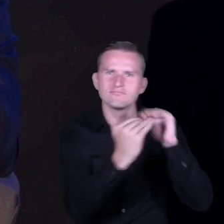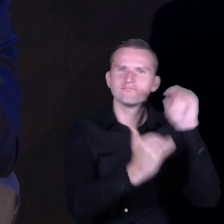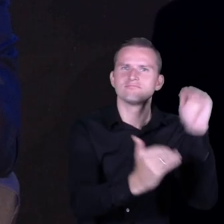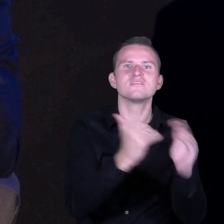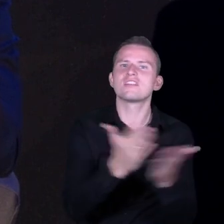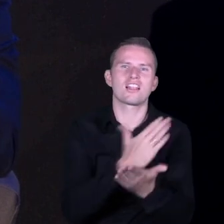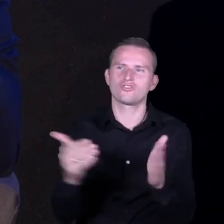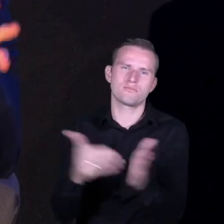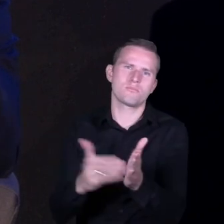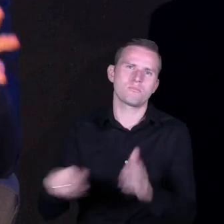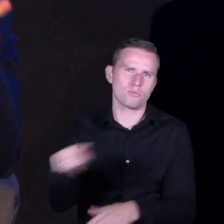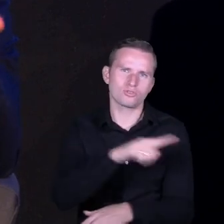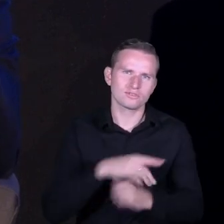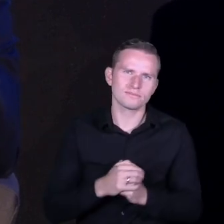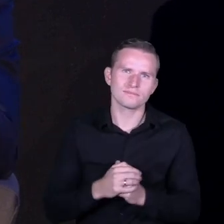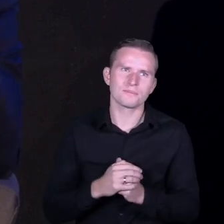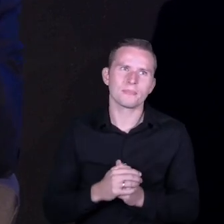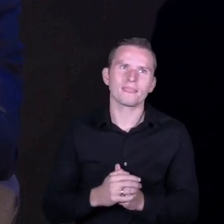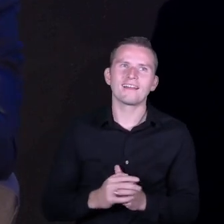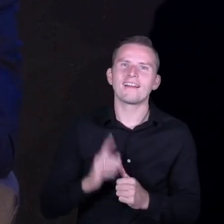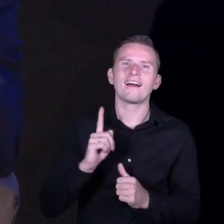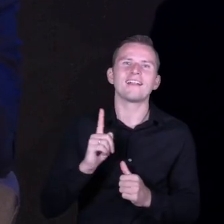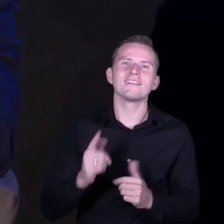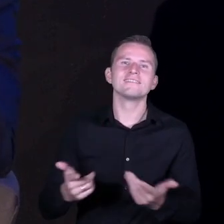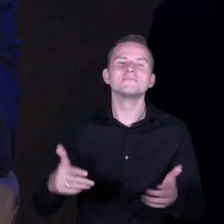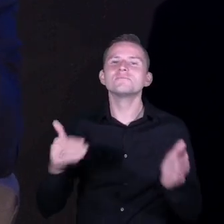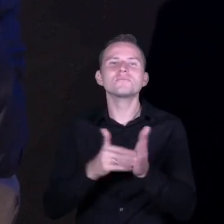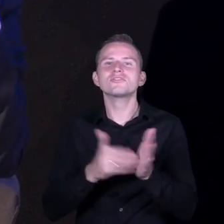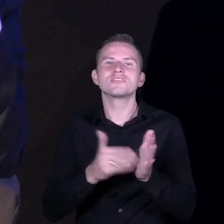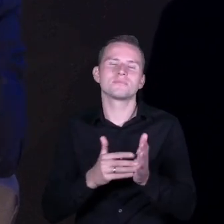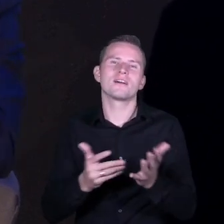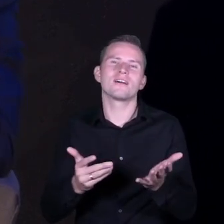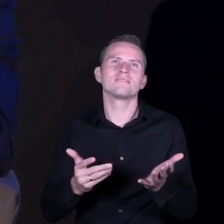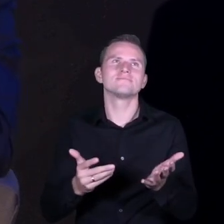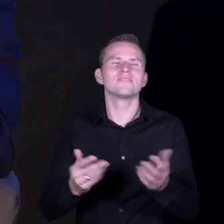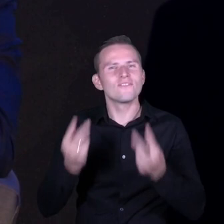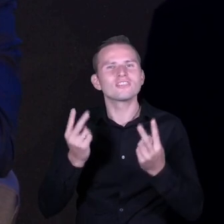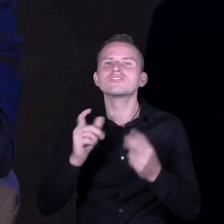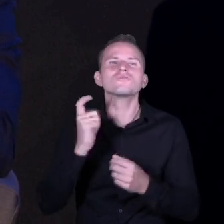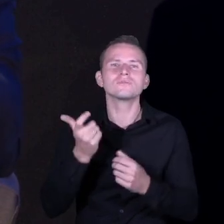ale w dużej mierze przed nami na pewno potrzeba efektywnego szkolenia.